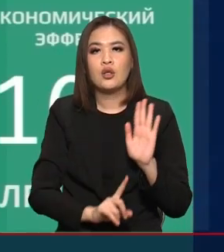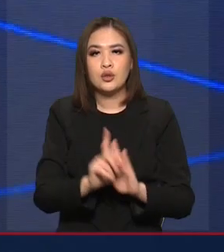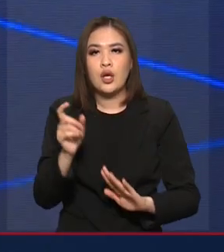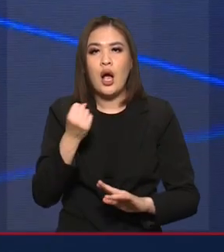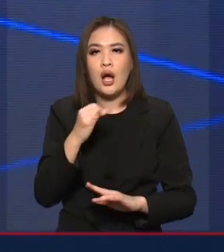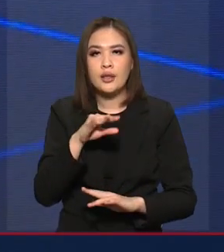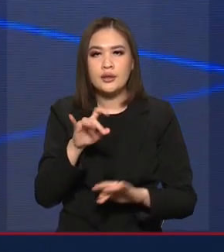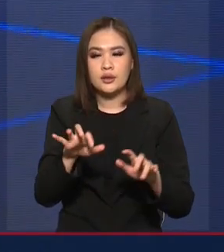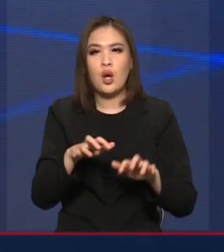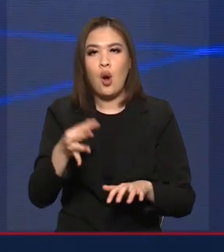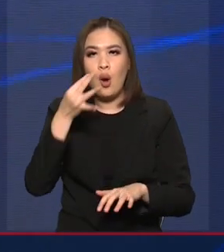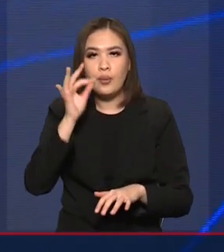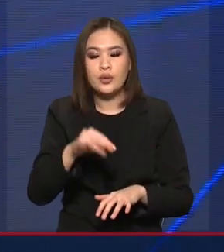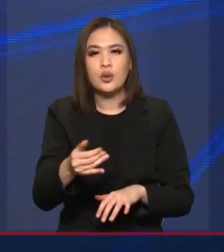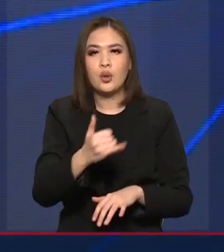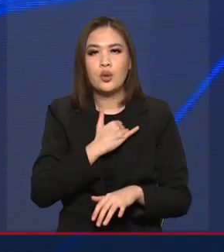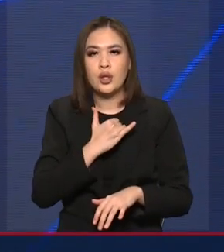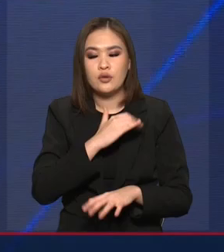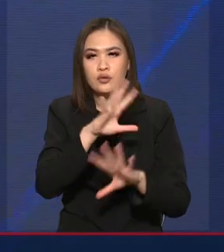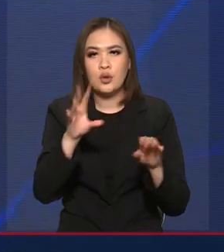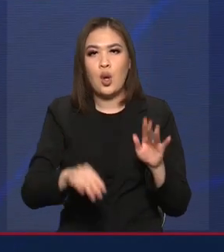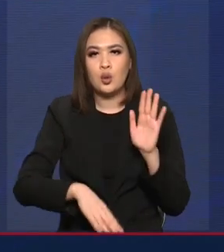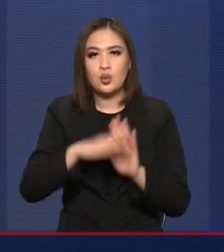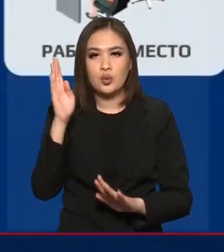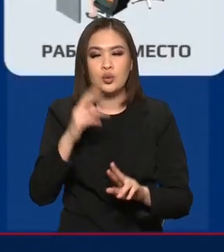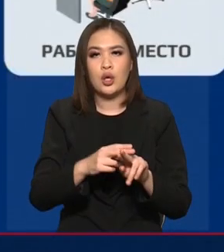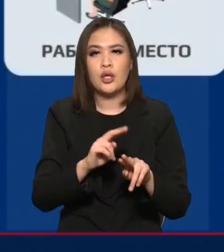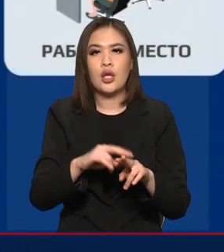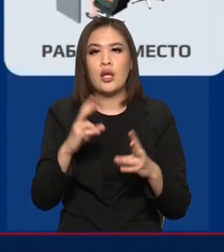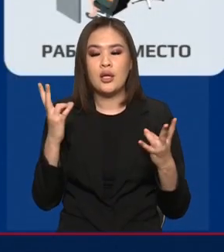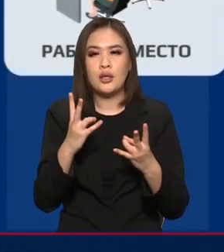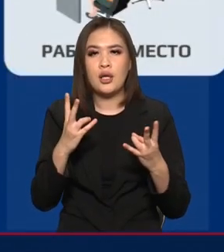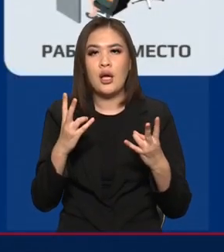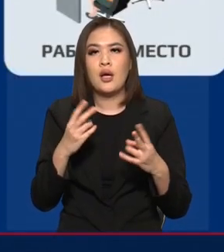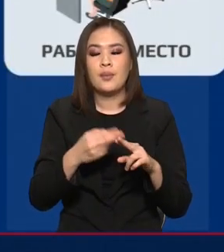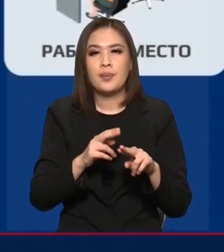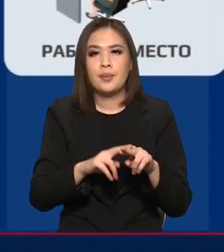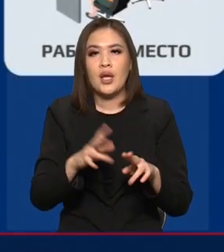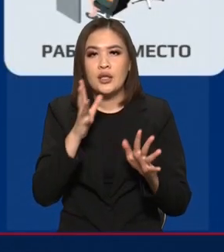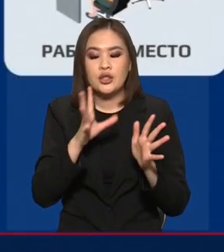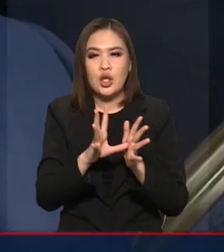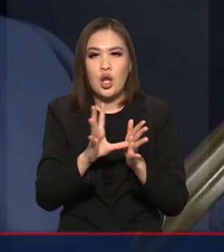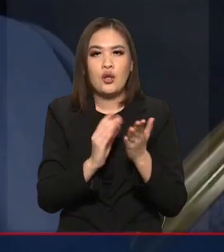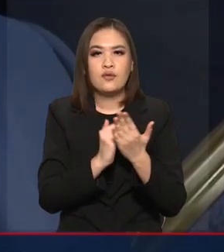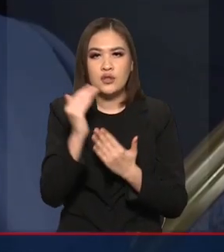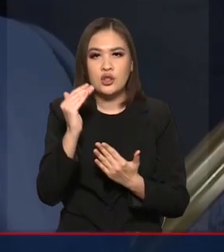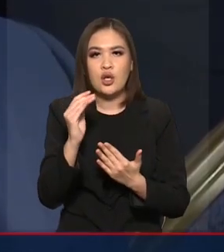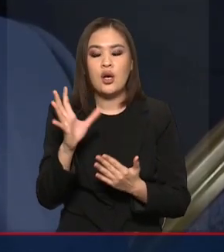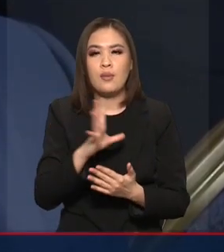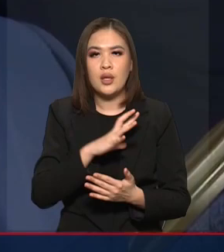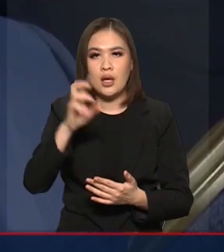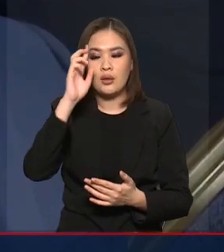IT мамандардың қабілеті ешкімнен кем түспейді, тек қарайып қалмауын қадағалау керек. Озық технологияларды жасауға отандық